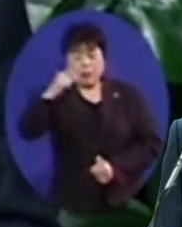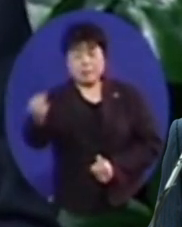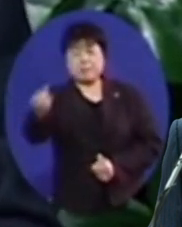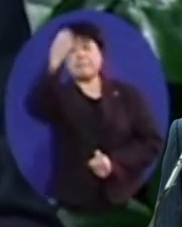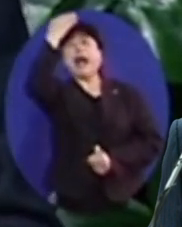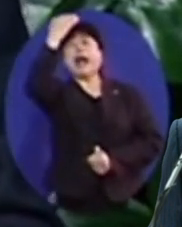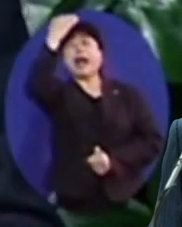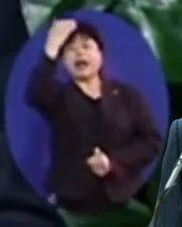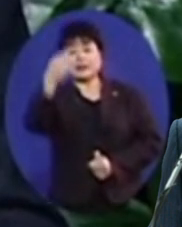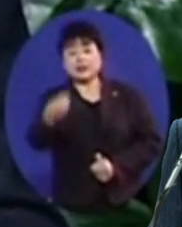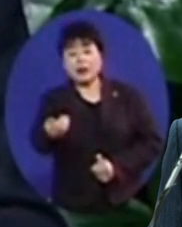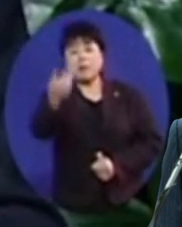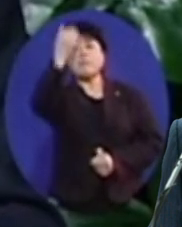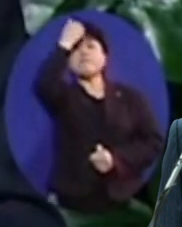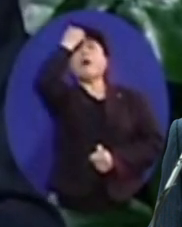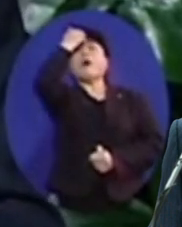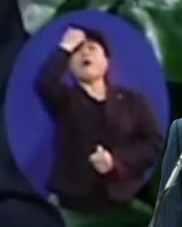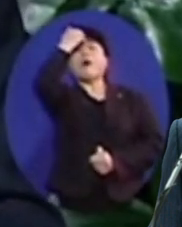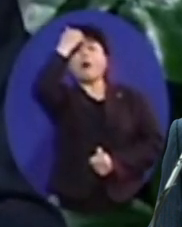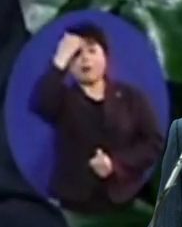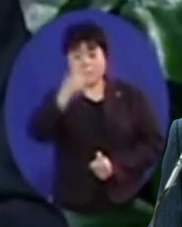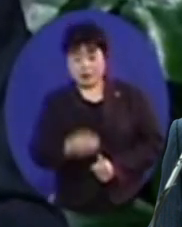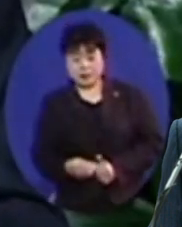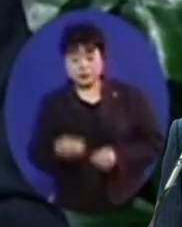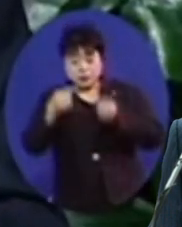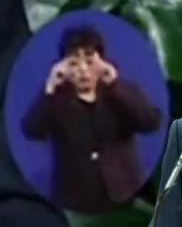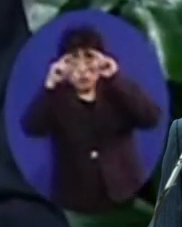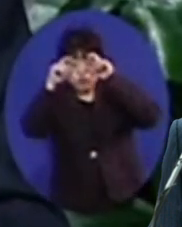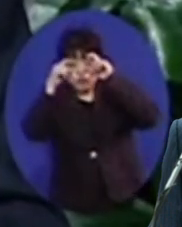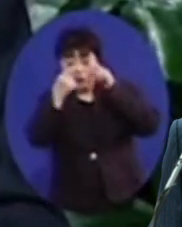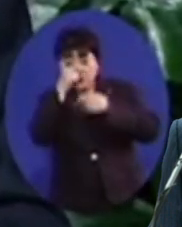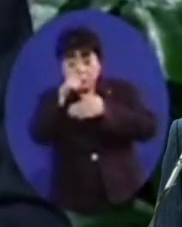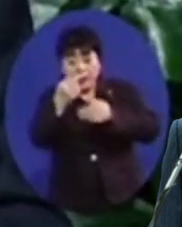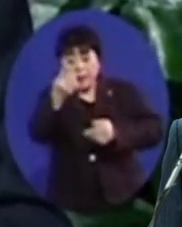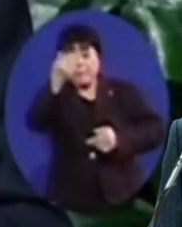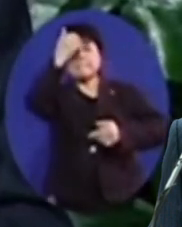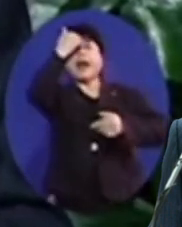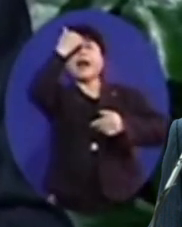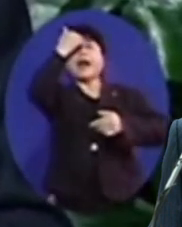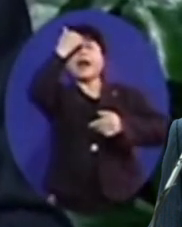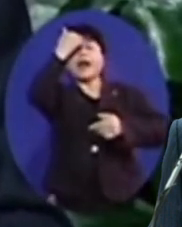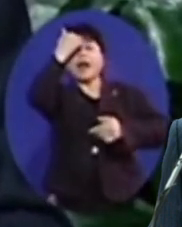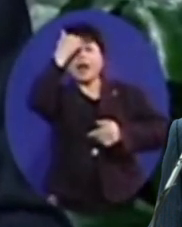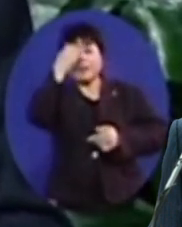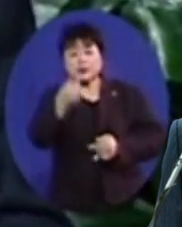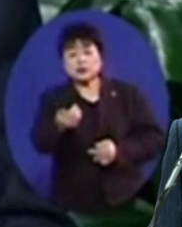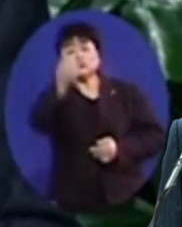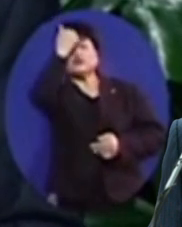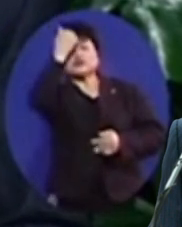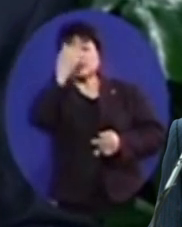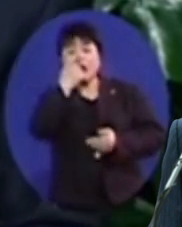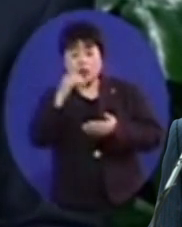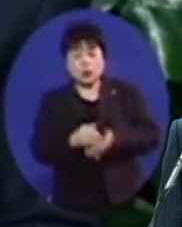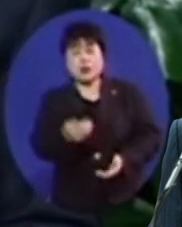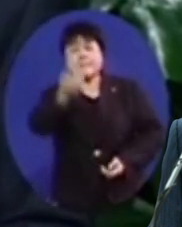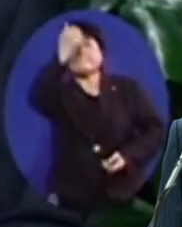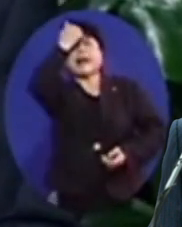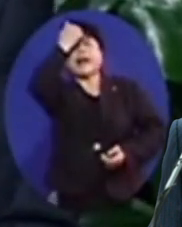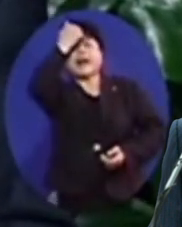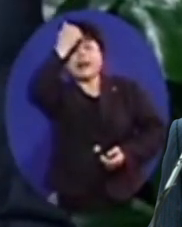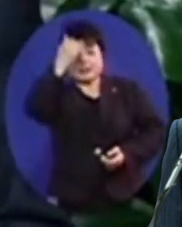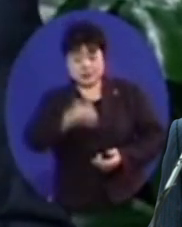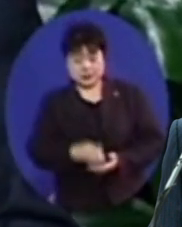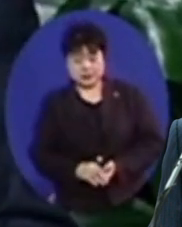놓으니까 휙 날아가서 요 사이에 맞아가서 뚫고 들어가 버렸습니다.